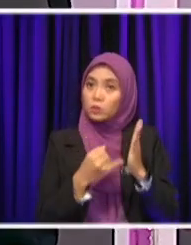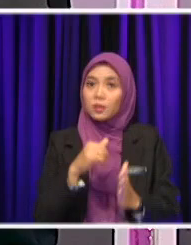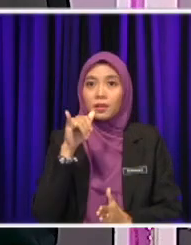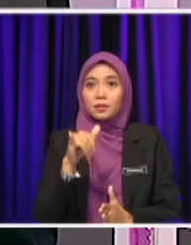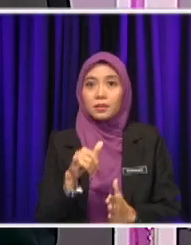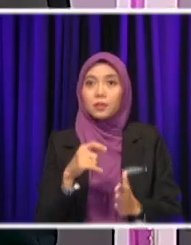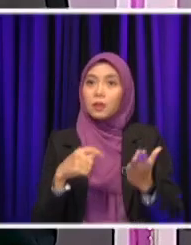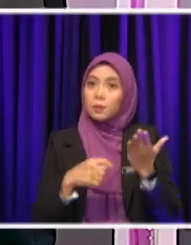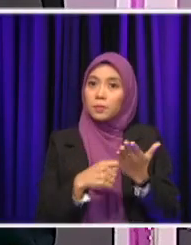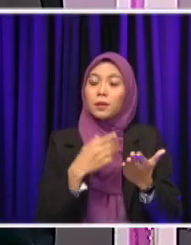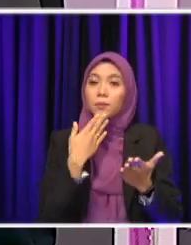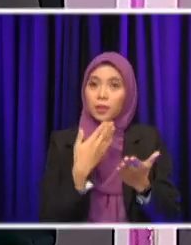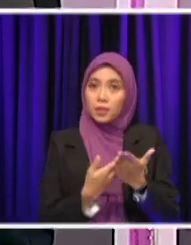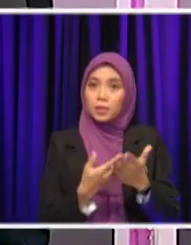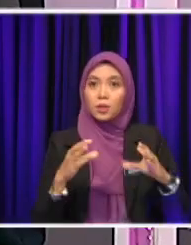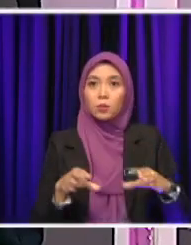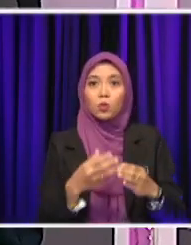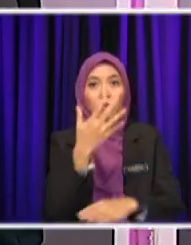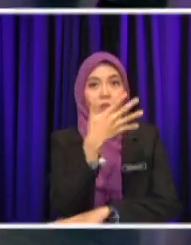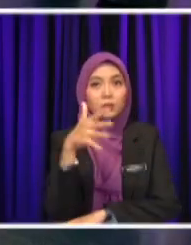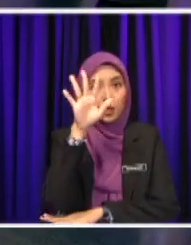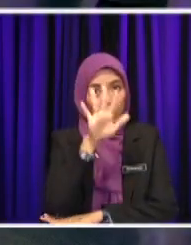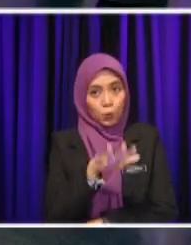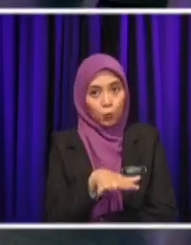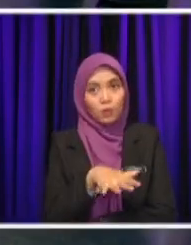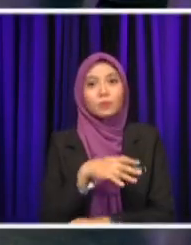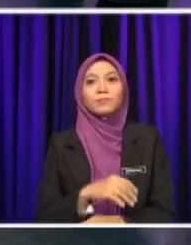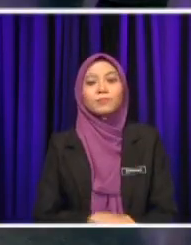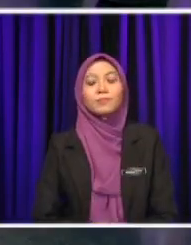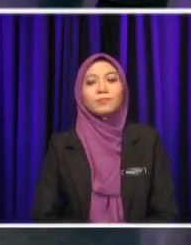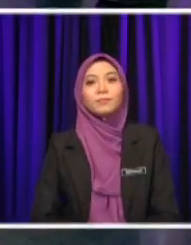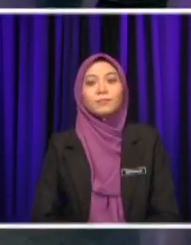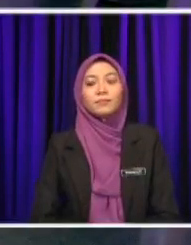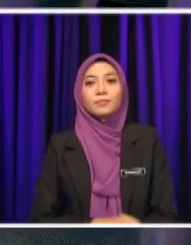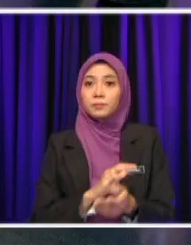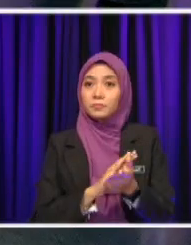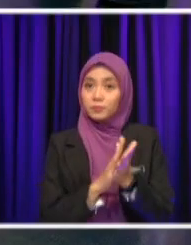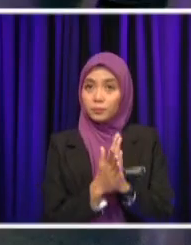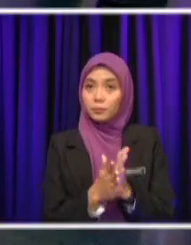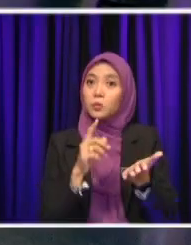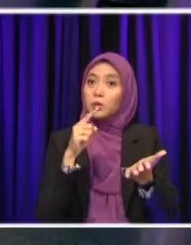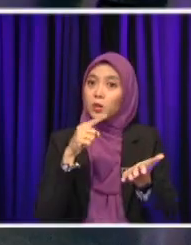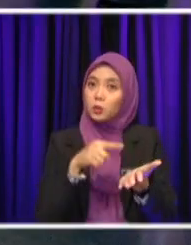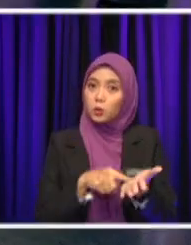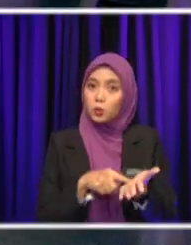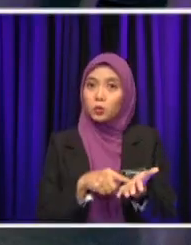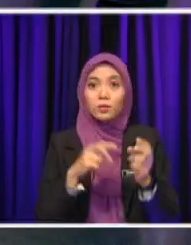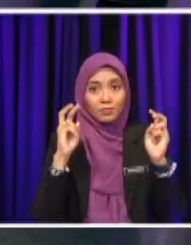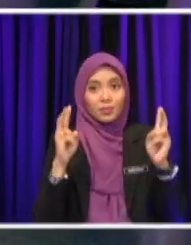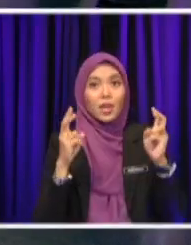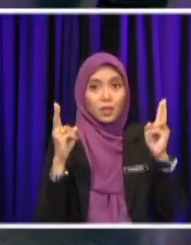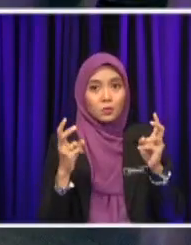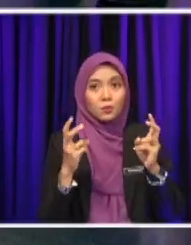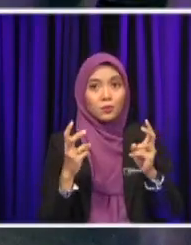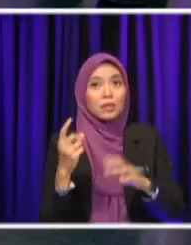dia. Right. Okey, baik cikgu. Itu dia orang kata pengenalan berkaitan dengan projek kita pada hari ini.